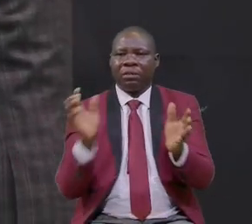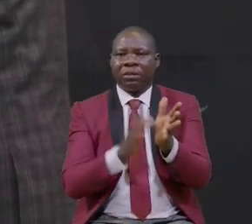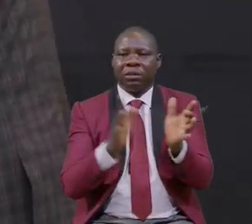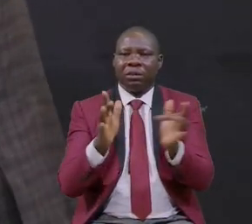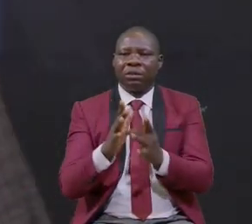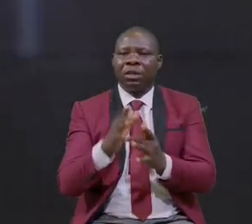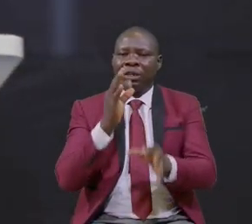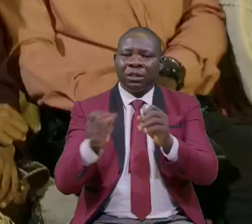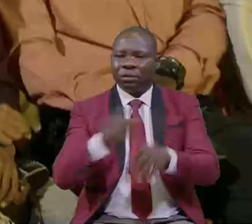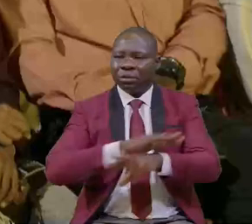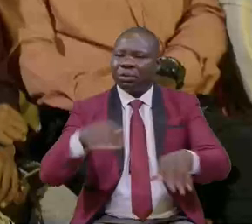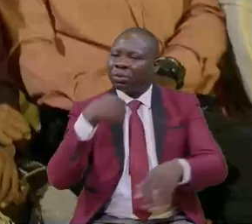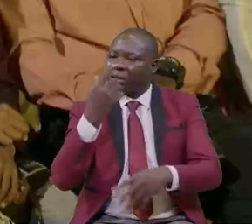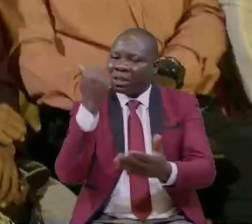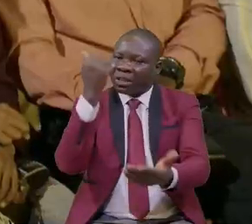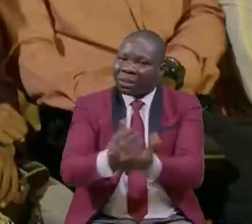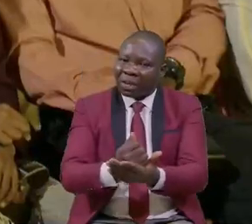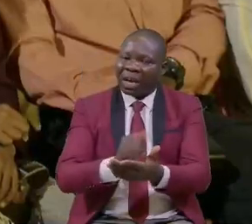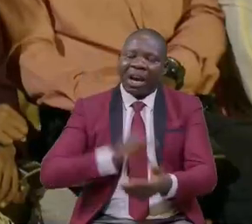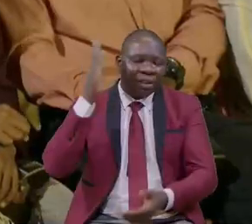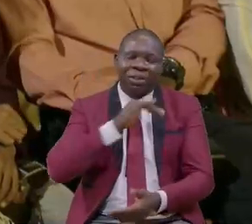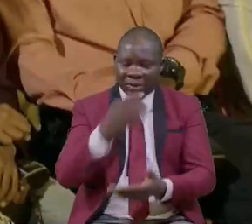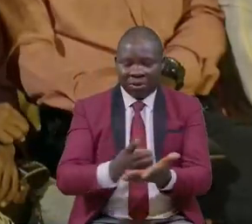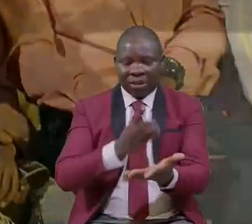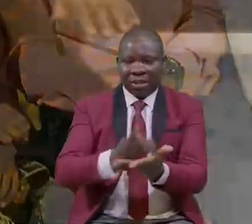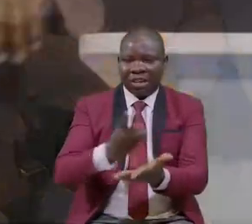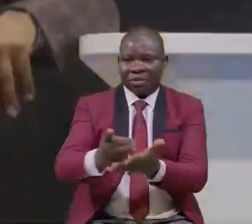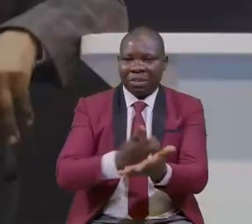Si vous ne dites pas amen, je ne vais pas expliquer. Hein.